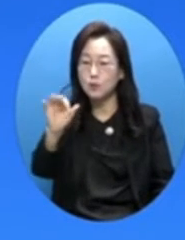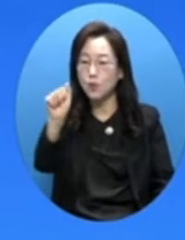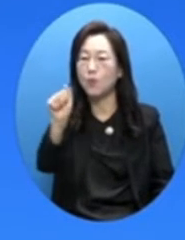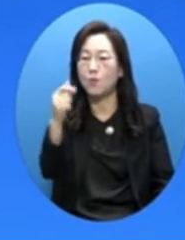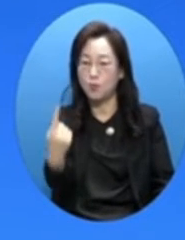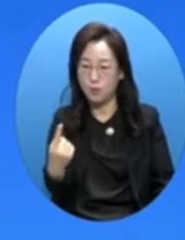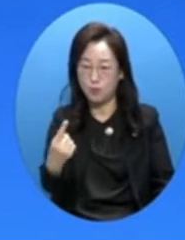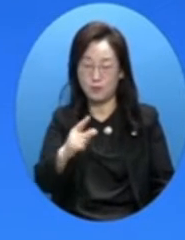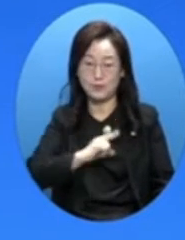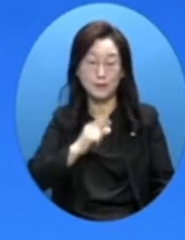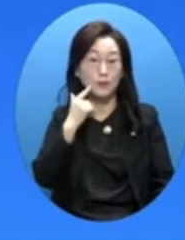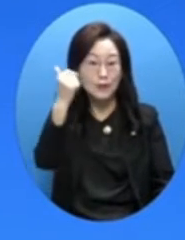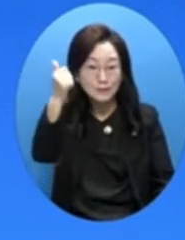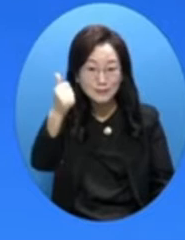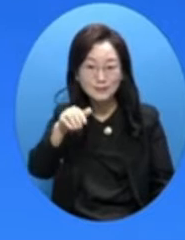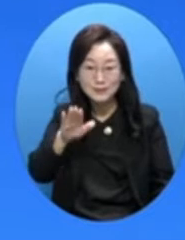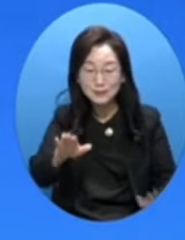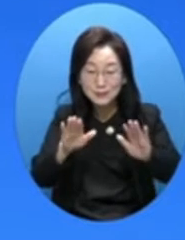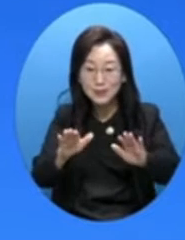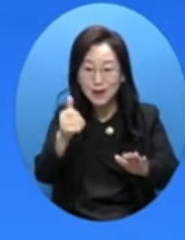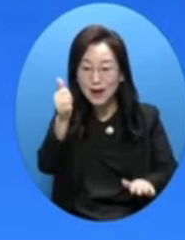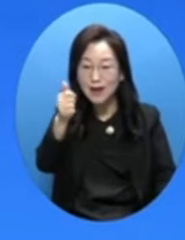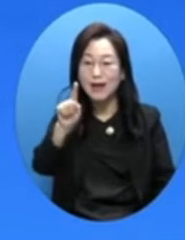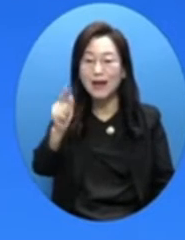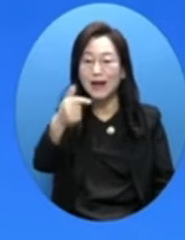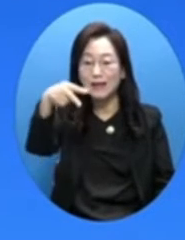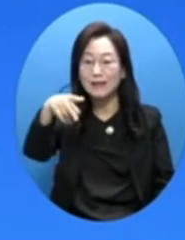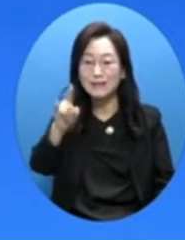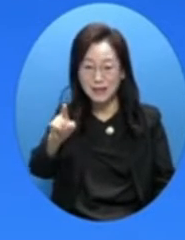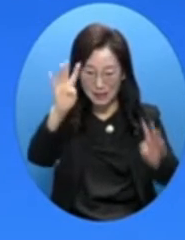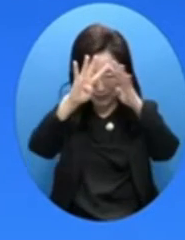우리 순복음신학교 지금 한세대학교 교수님이셨는데